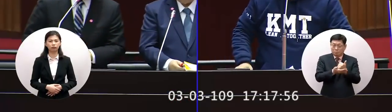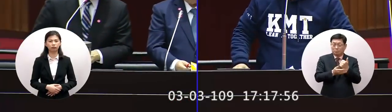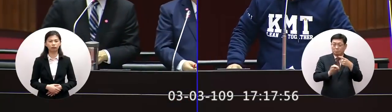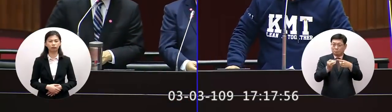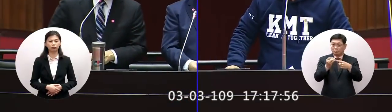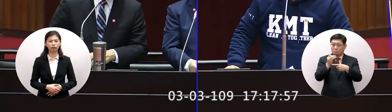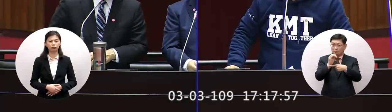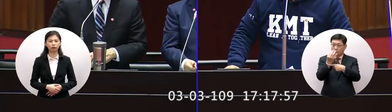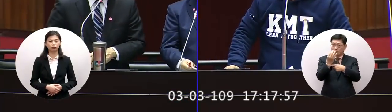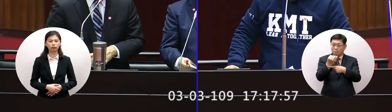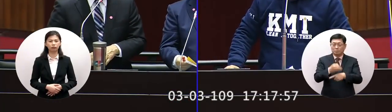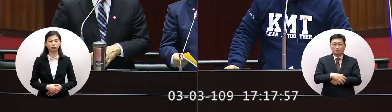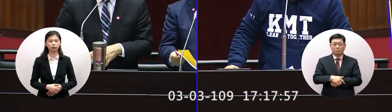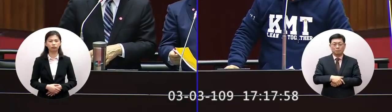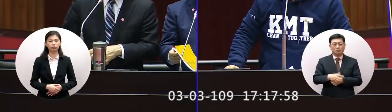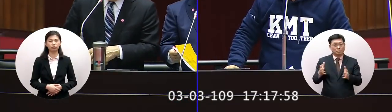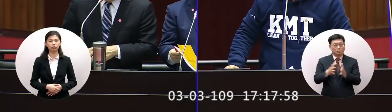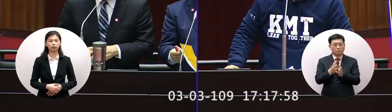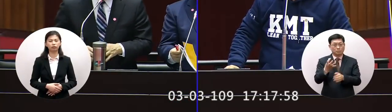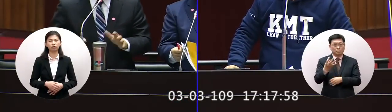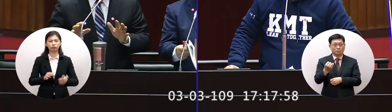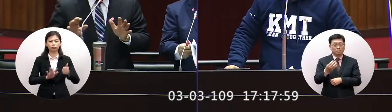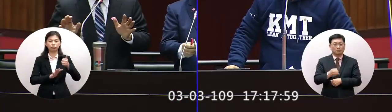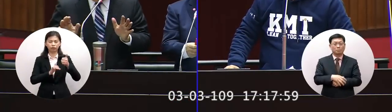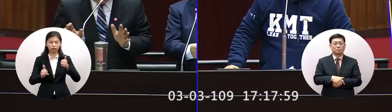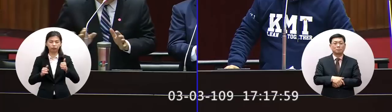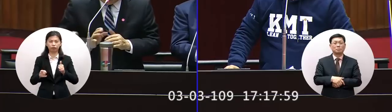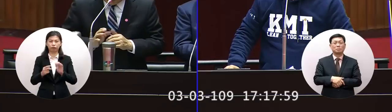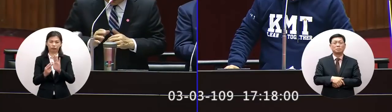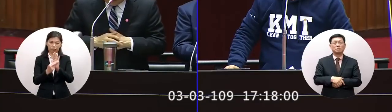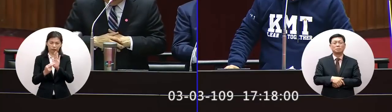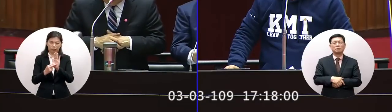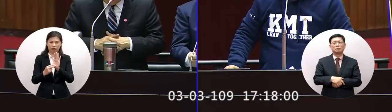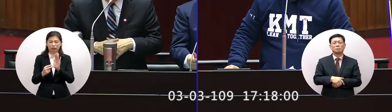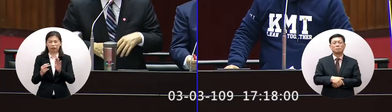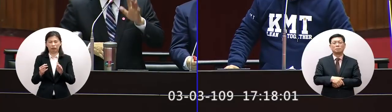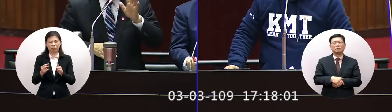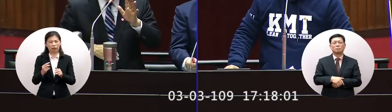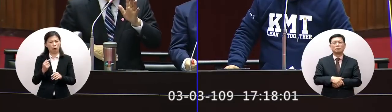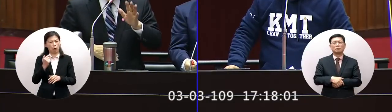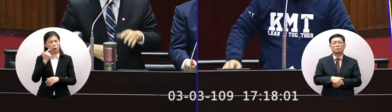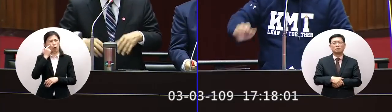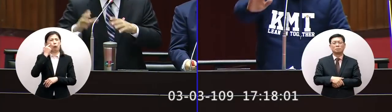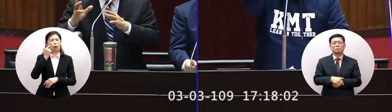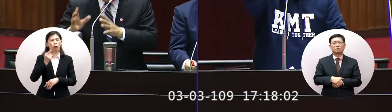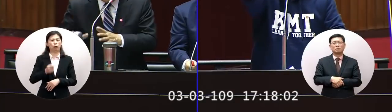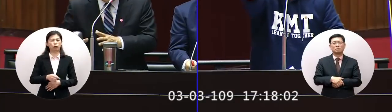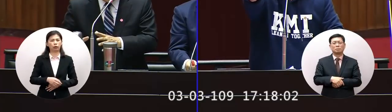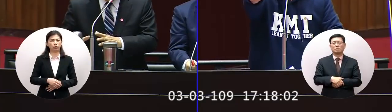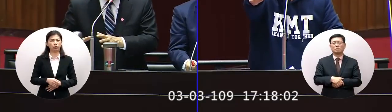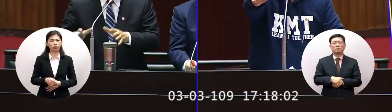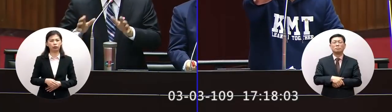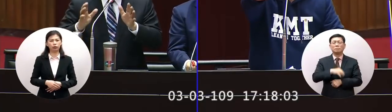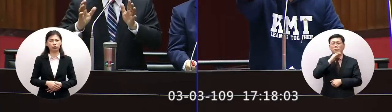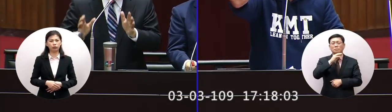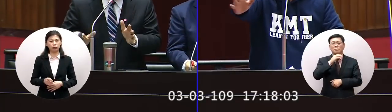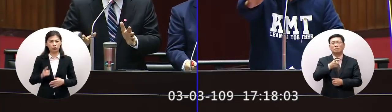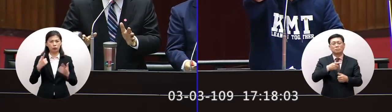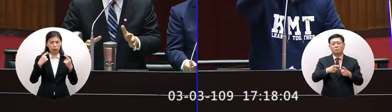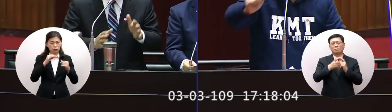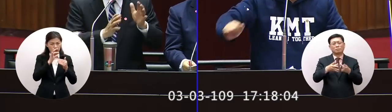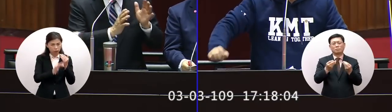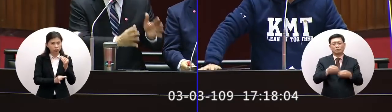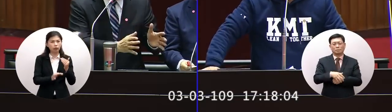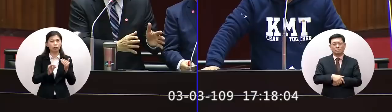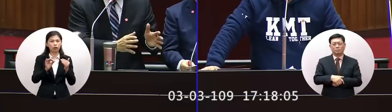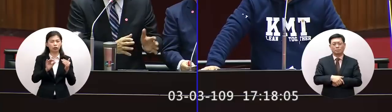占多少？拢多少？这 委员，你讲安尼太过极端去啊啦，其实。有原则，原